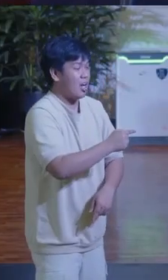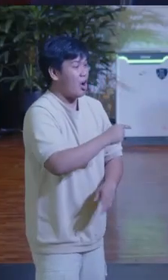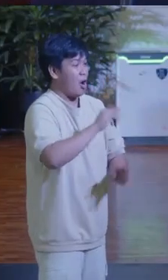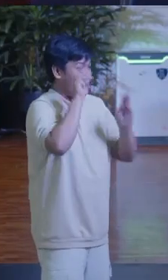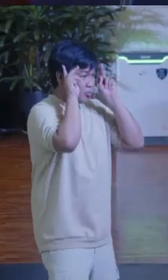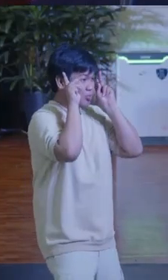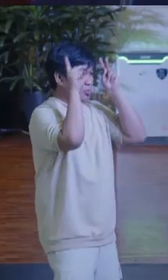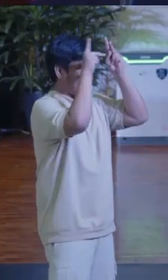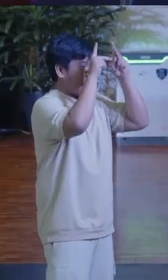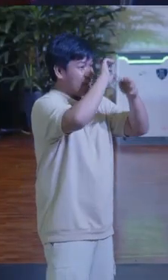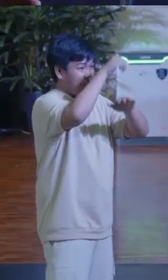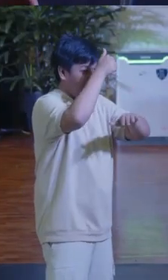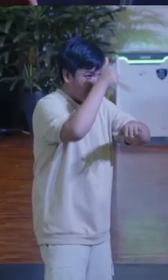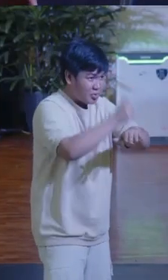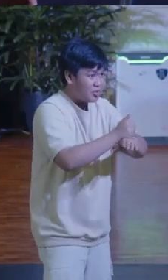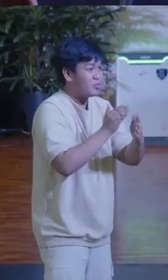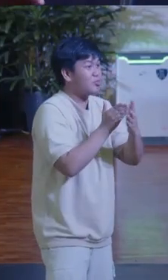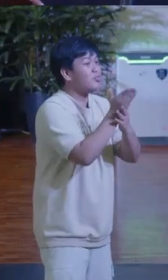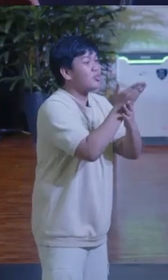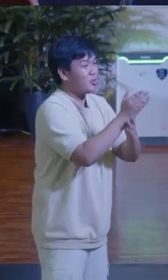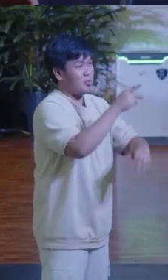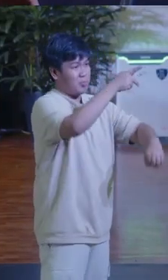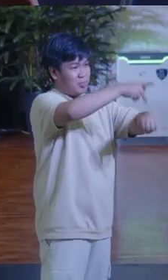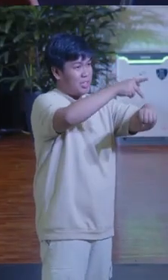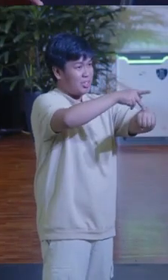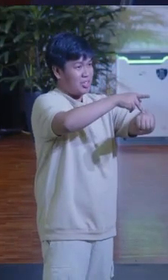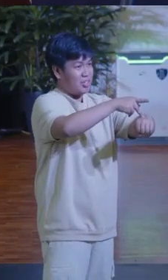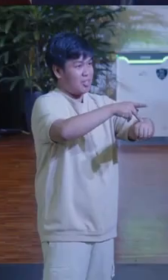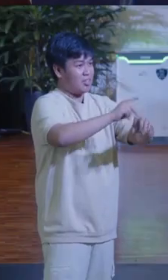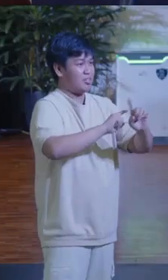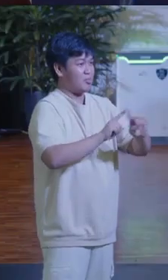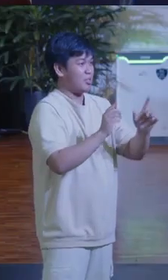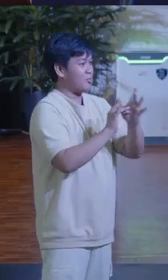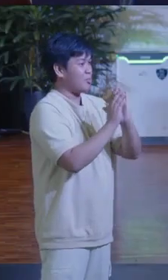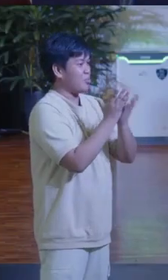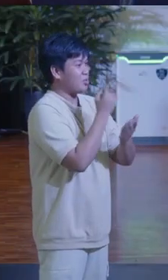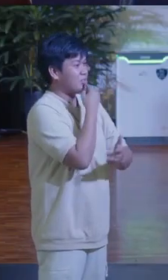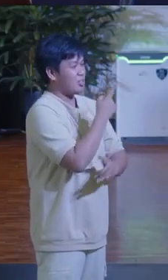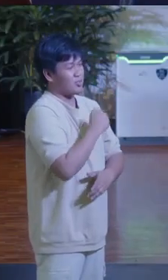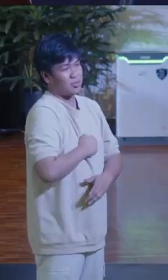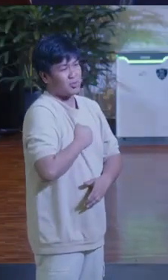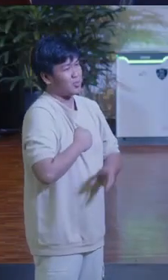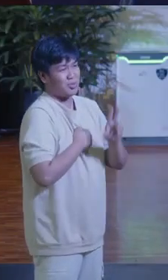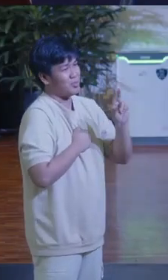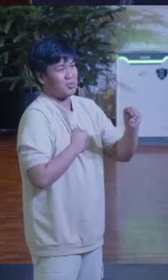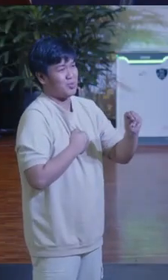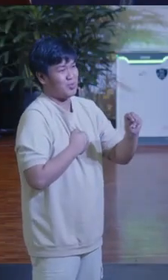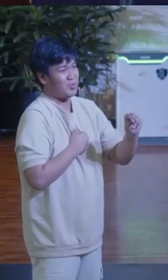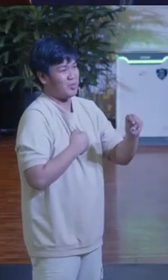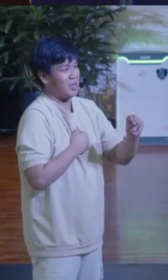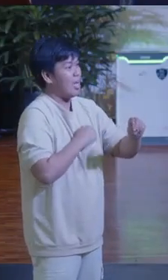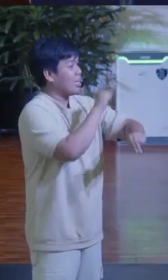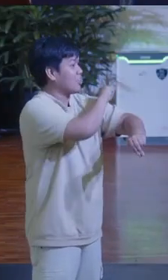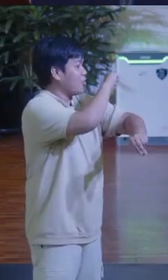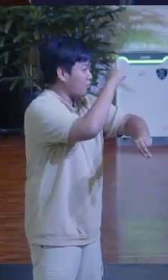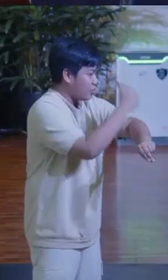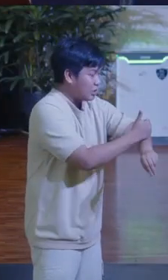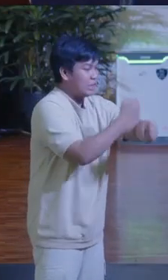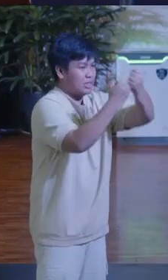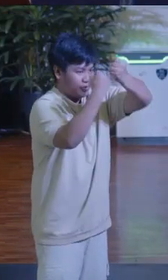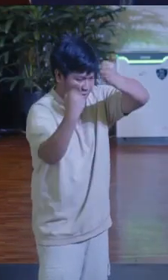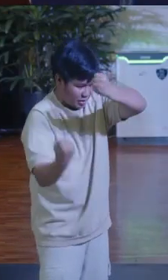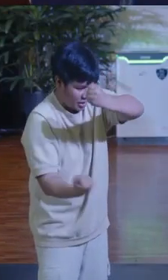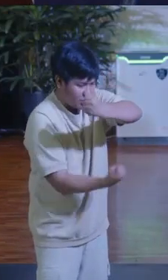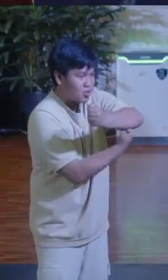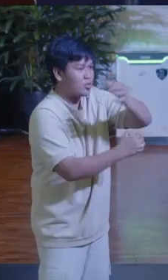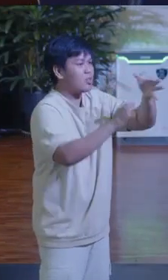ng iglesia. Hindi po. Ang head po ng iglesia, ang pundasyon at ang